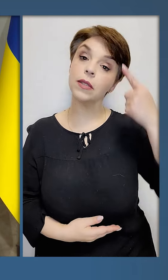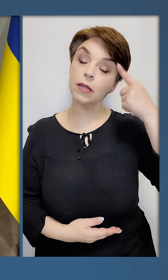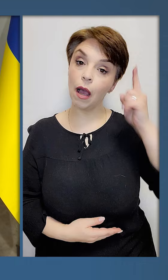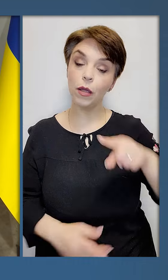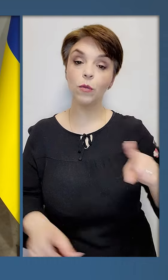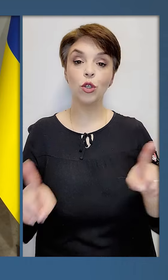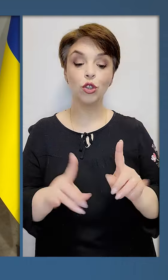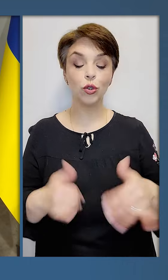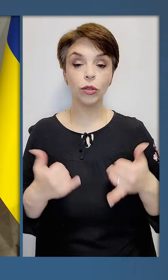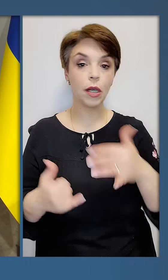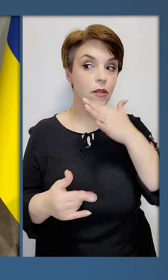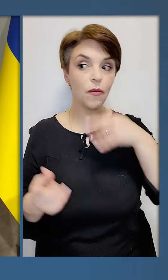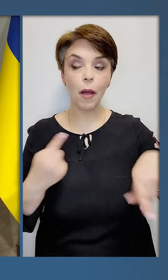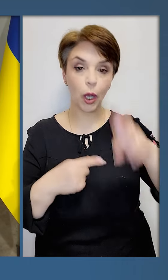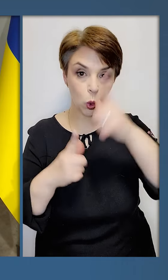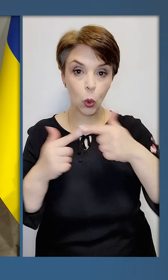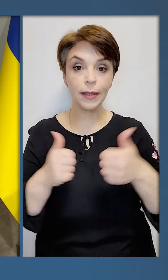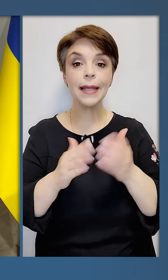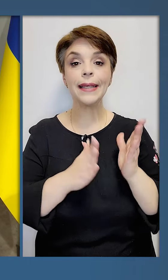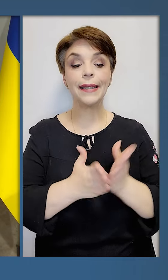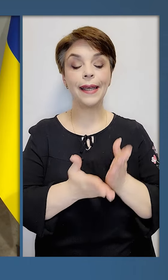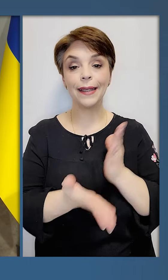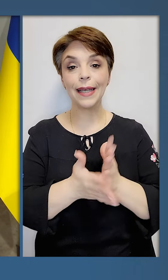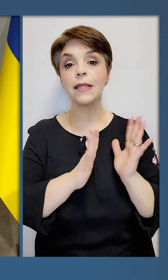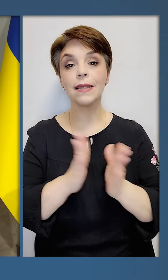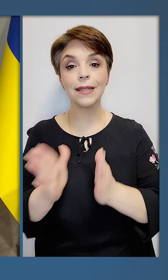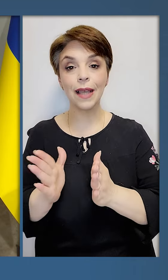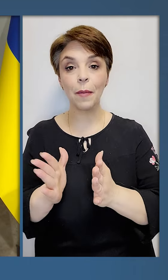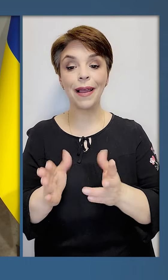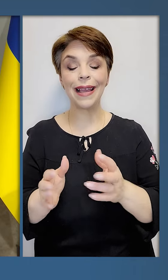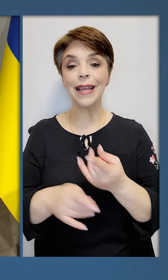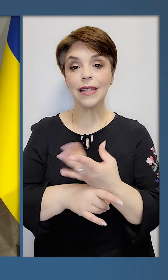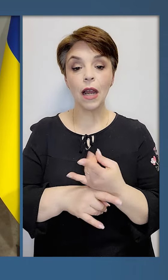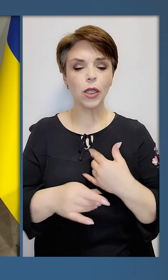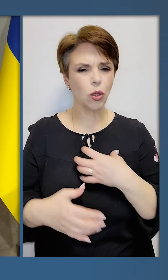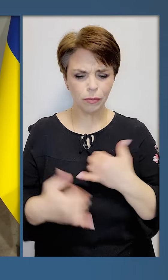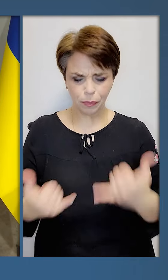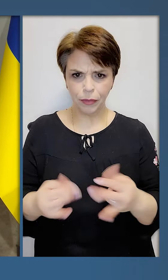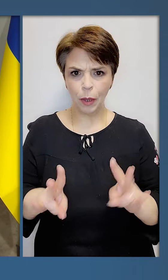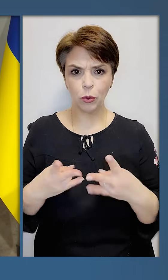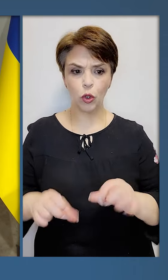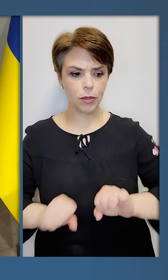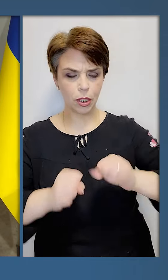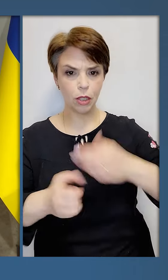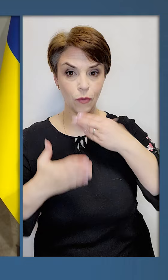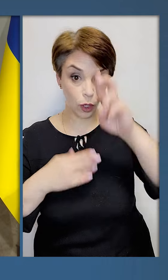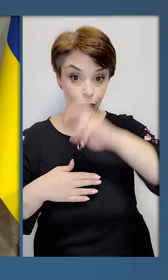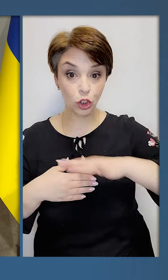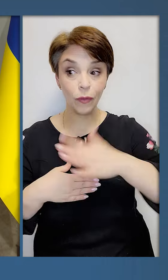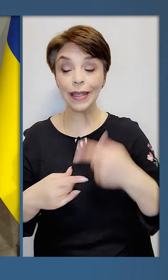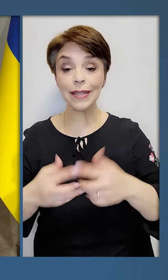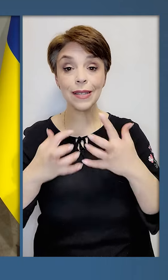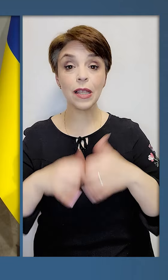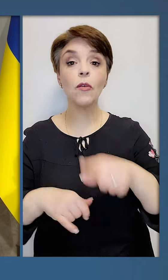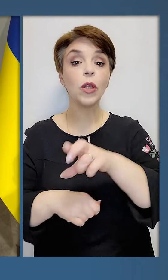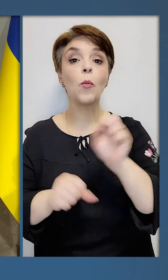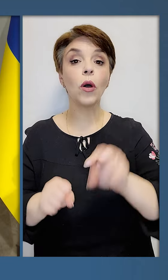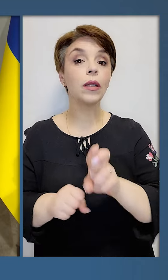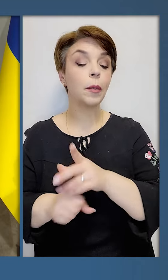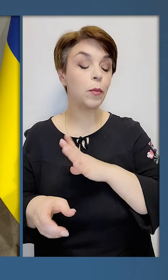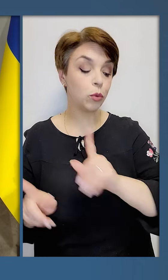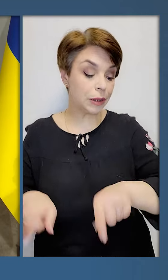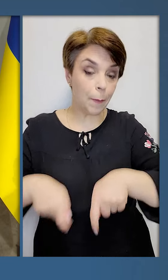ми знаємо, що наразі в багатьох країнах є системи та снаряди, які зараз нагально не потрібні для того, щоб захищати безпосередньо свої держави. І ці системи, вони